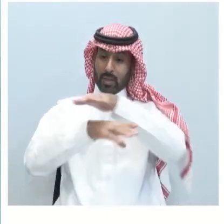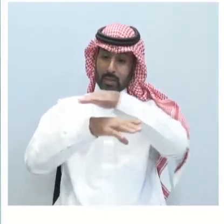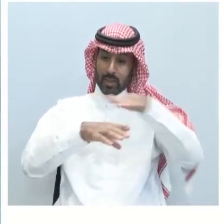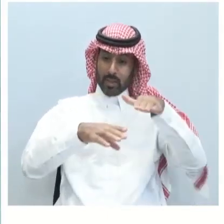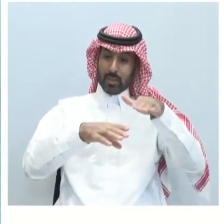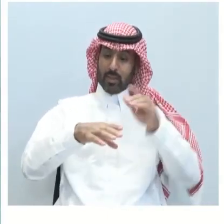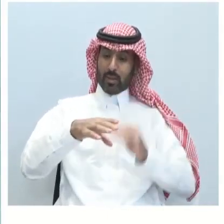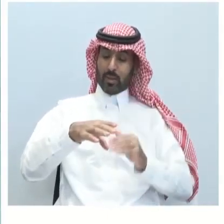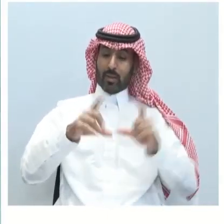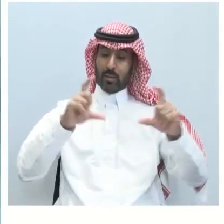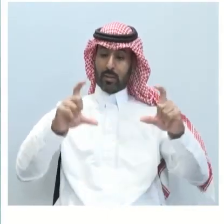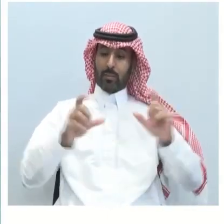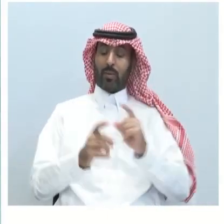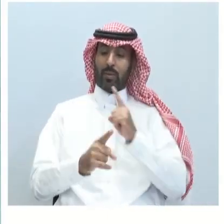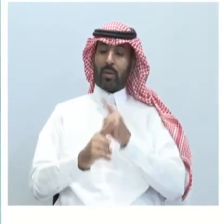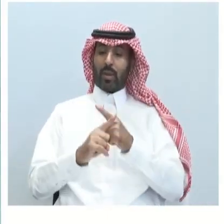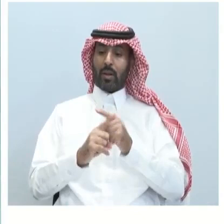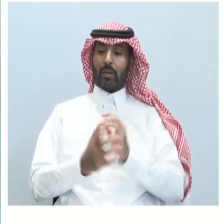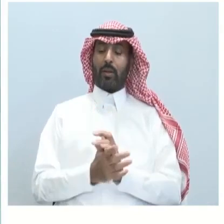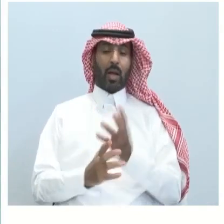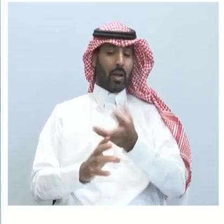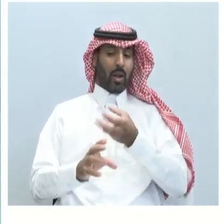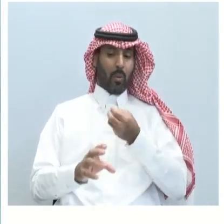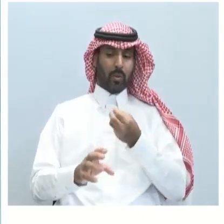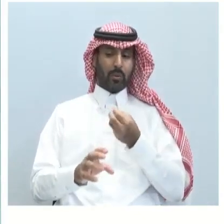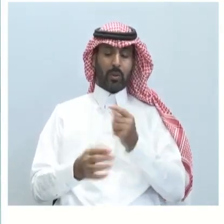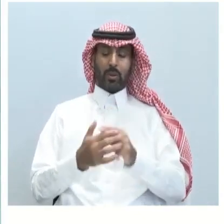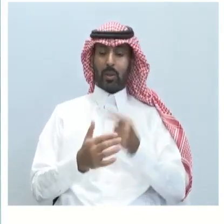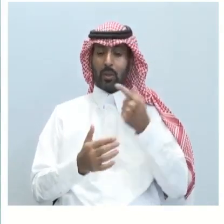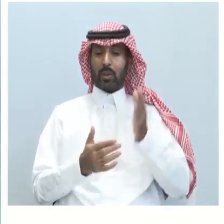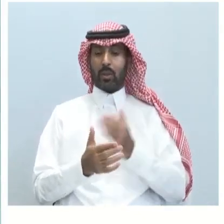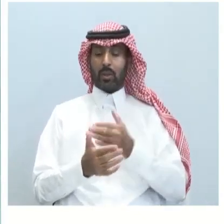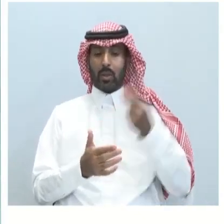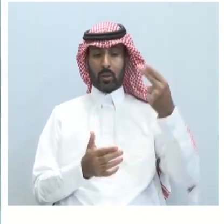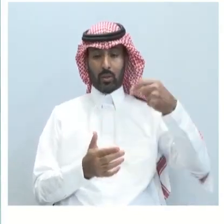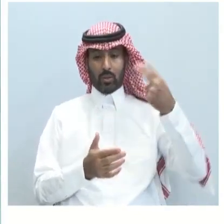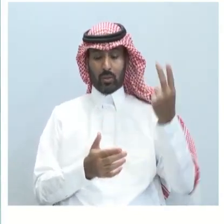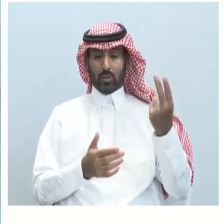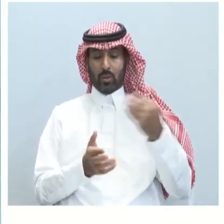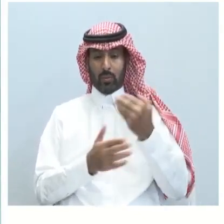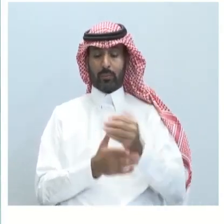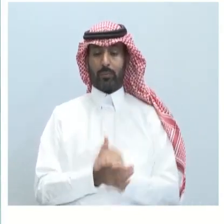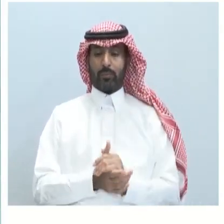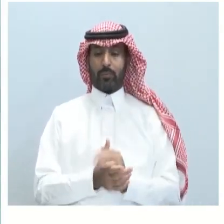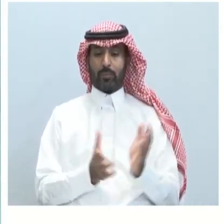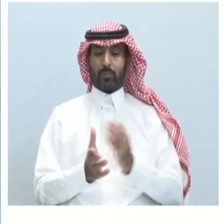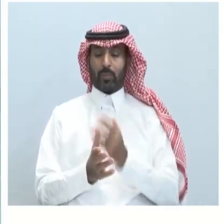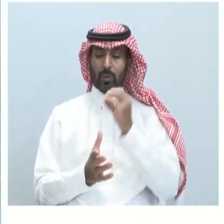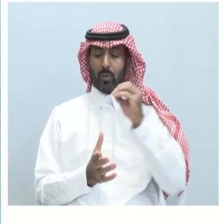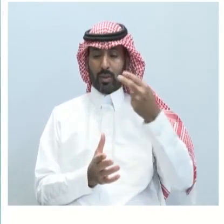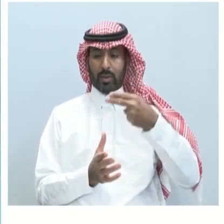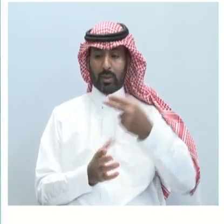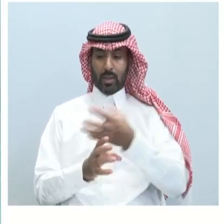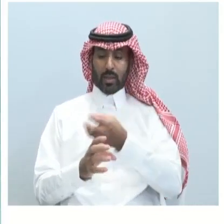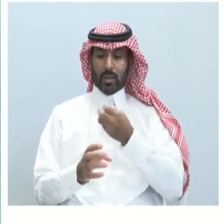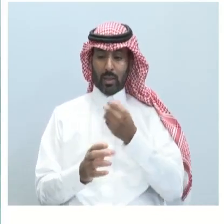معناتها لابد ان نضعهم بين قوسين مربعين طيب مين عند النواتج النواتج اللي هو ايون الهيدروجين اذا لاحظ ان عندي هنا ايون الهيدروجين هو على شكل ايش